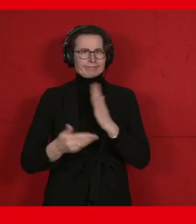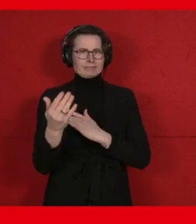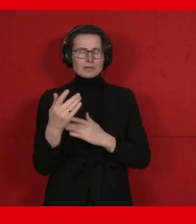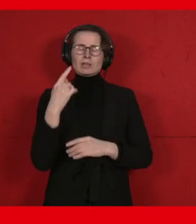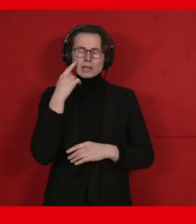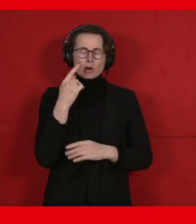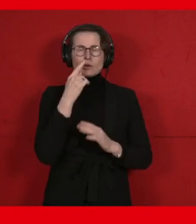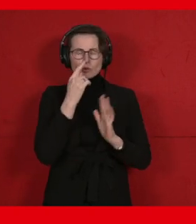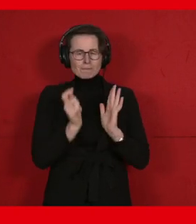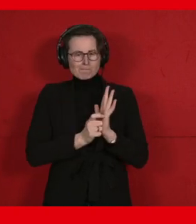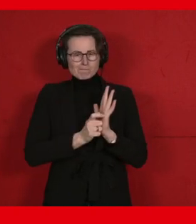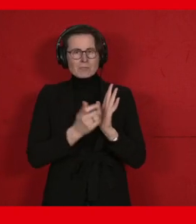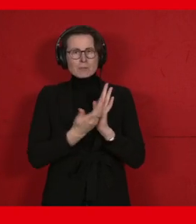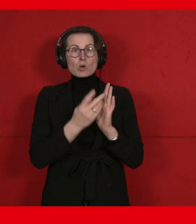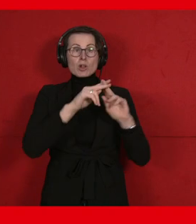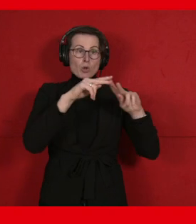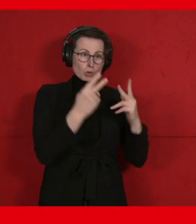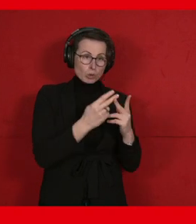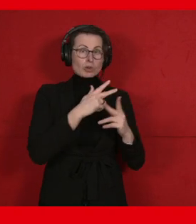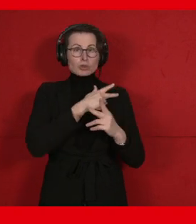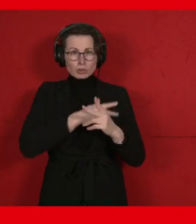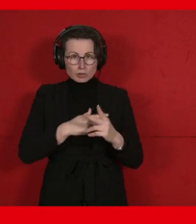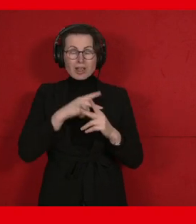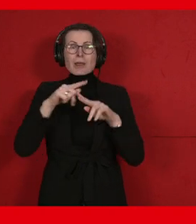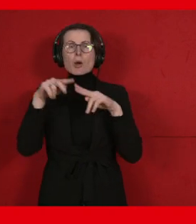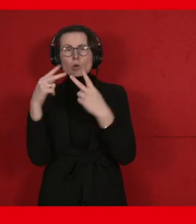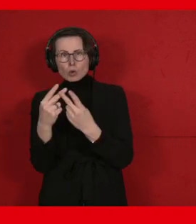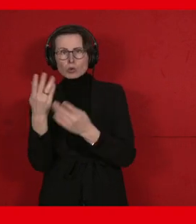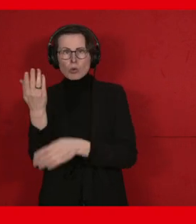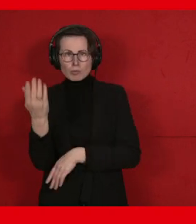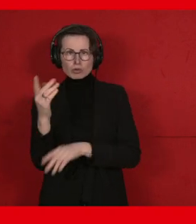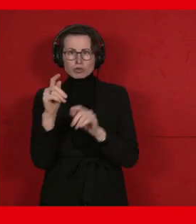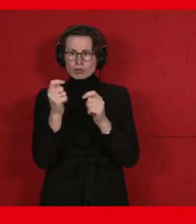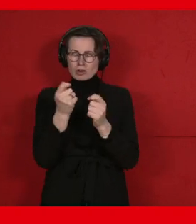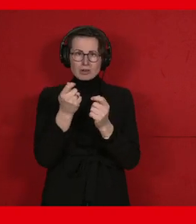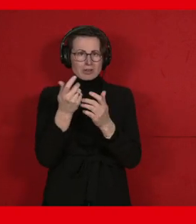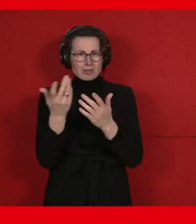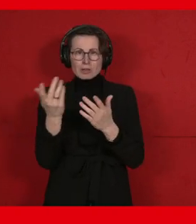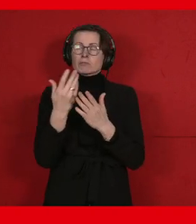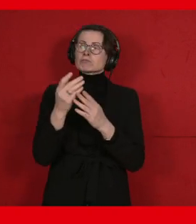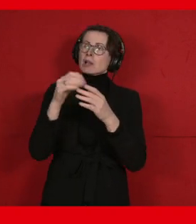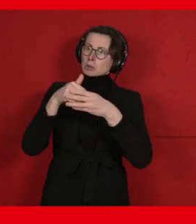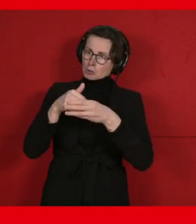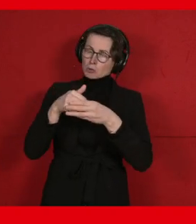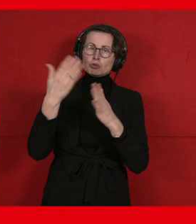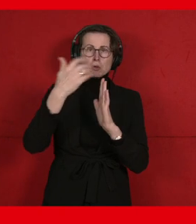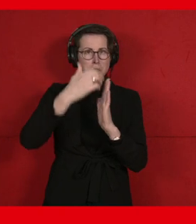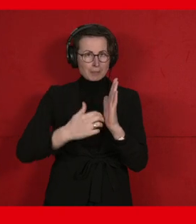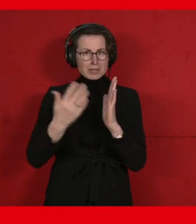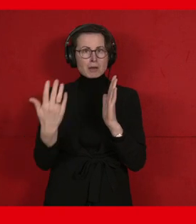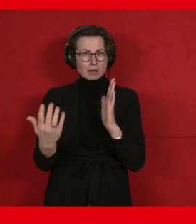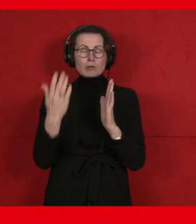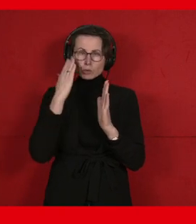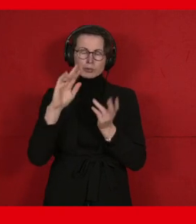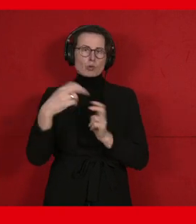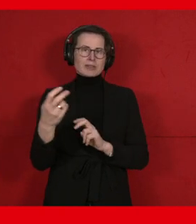nur funktioniert. Es muss ökologisch, sozial und es muss auch ökonomisch funktionieren. Insofern Glückwunsch zu dem Papier und ja, setzen